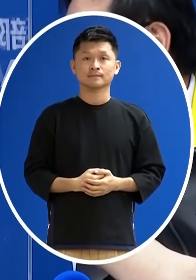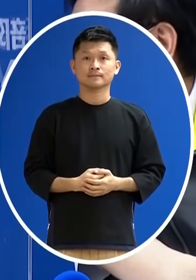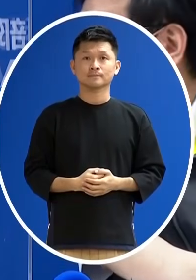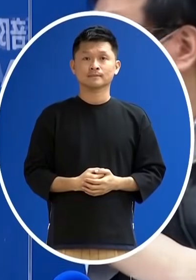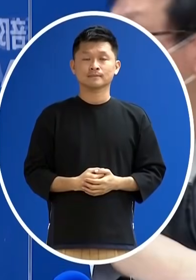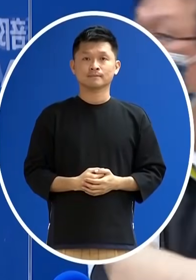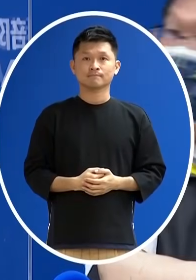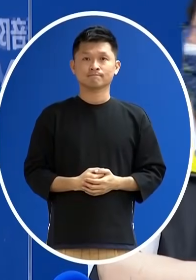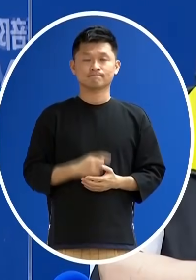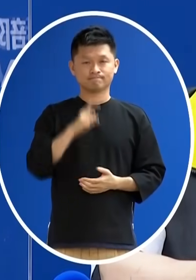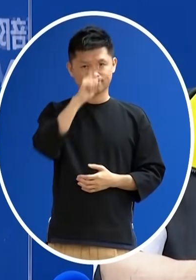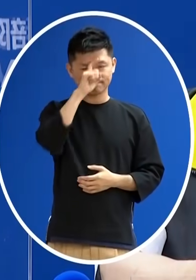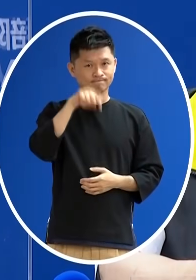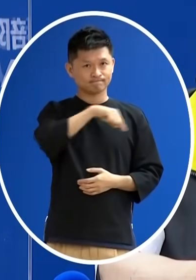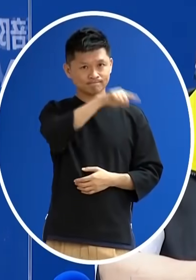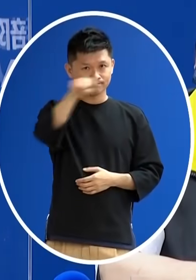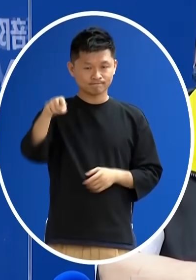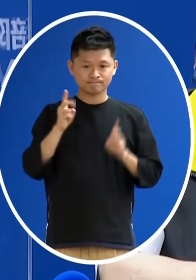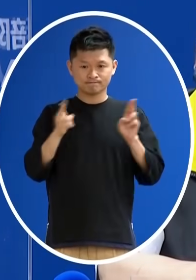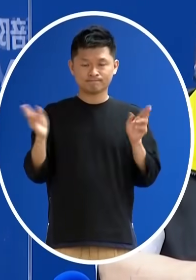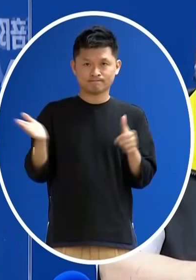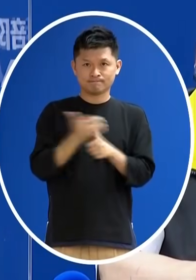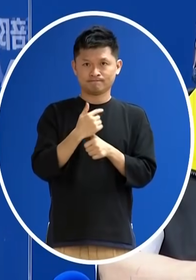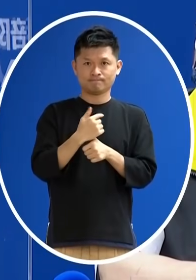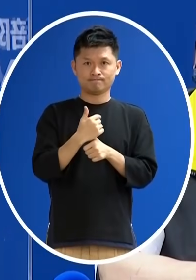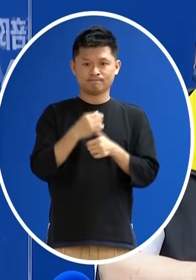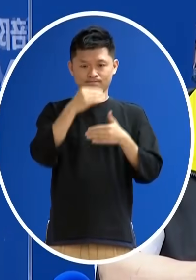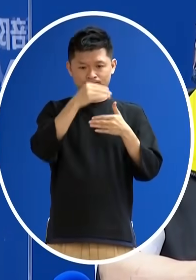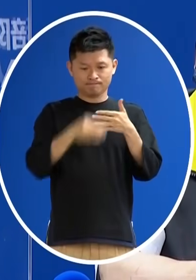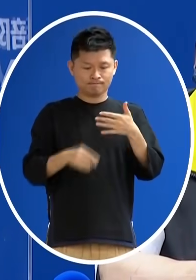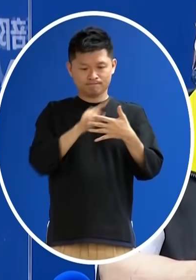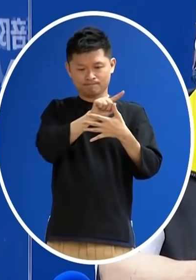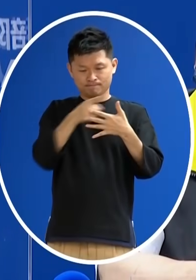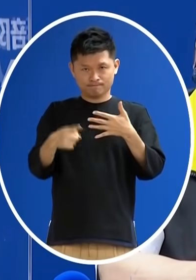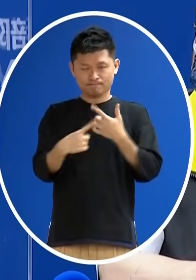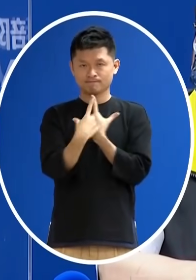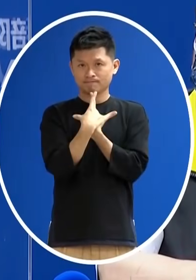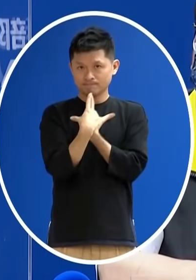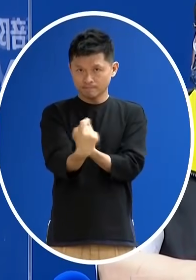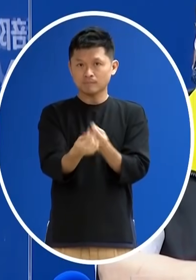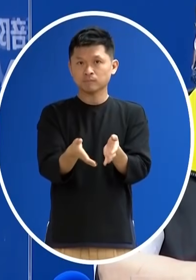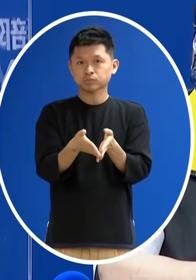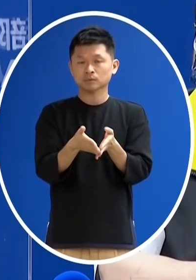我们还是希望大家都依照指挥中心所规划的顺序来做注射跟施打了哈。